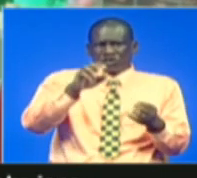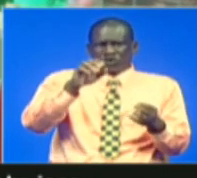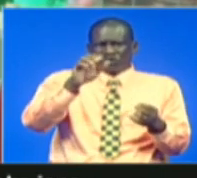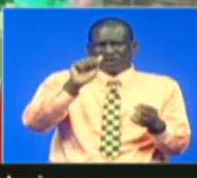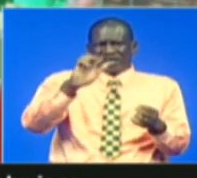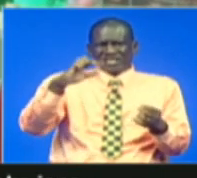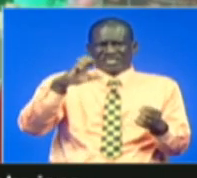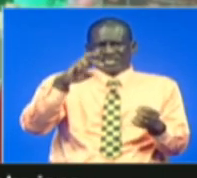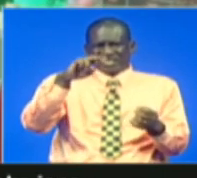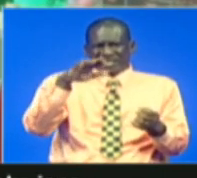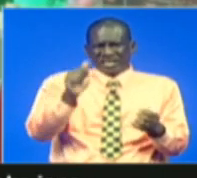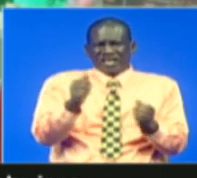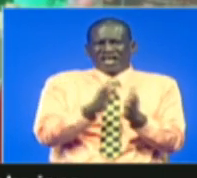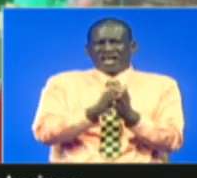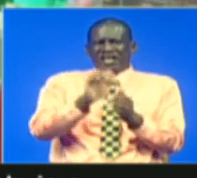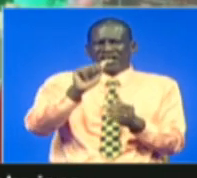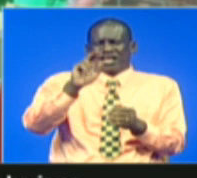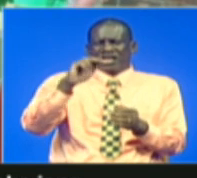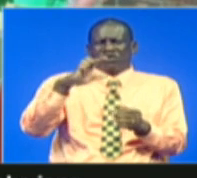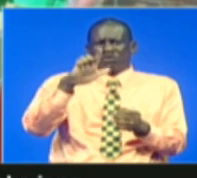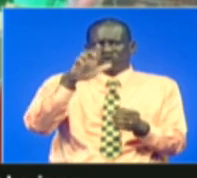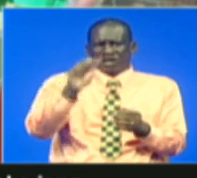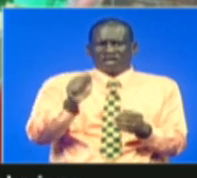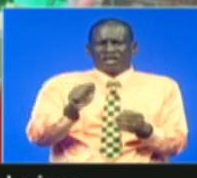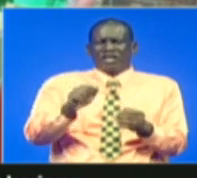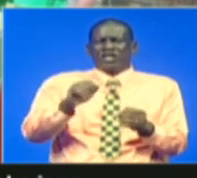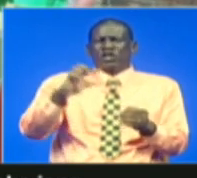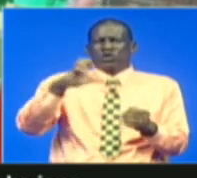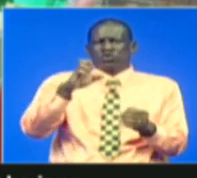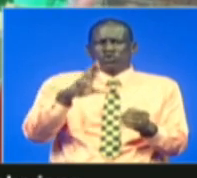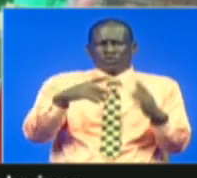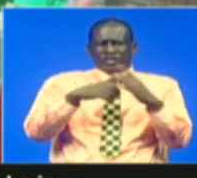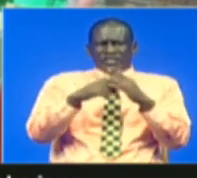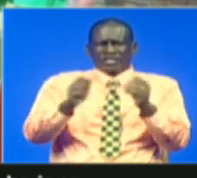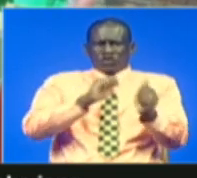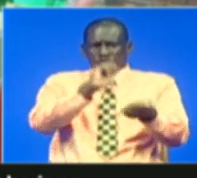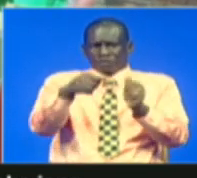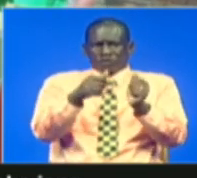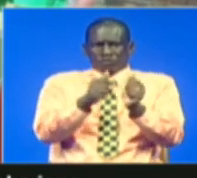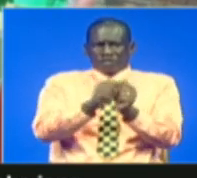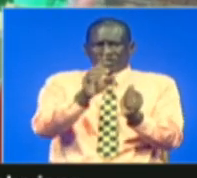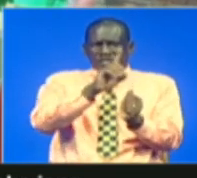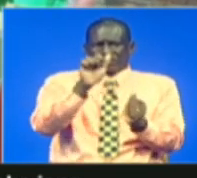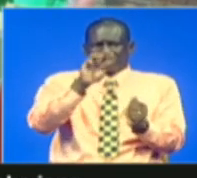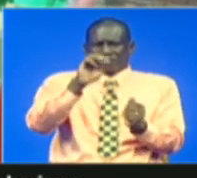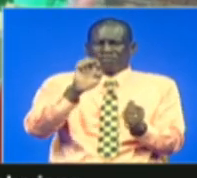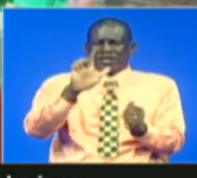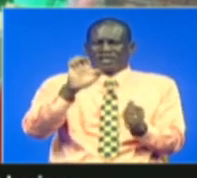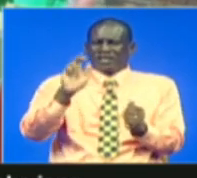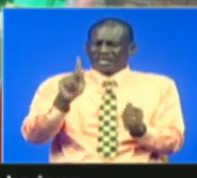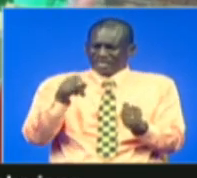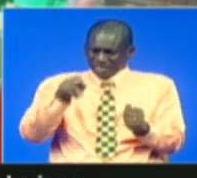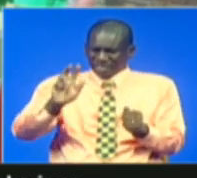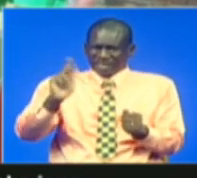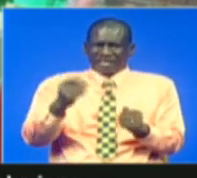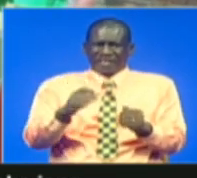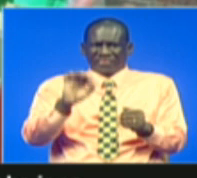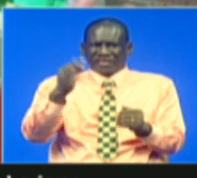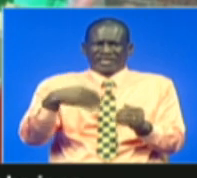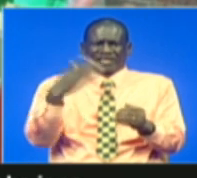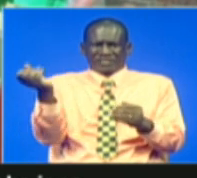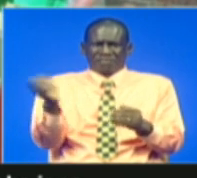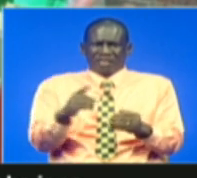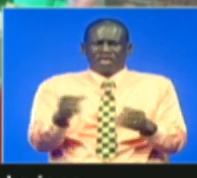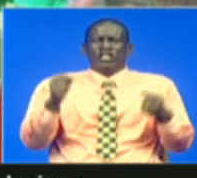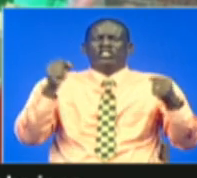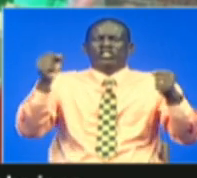Petro Atletico ya Angola. Kogalo itaanza kampeni yake dhidi ya Zamalek hapa nyumbani tarehe 3 mwezi ujao. Mabingwa hawa mara 17